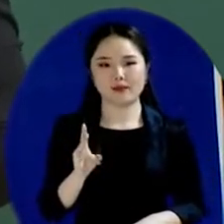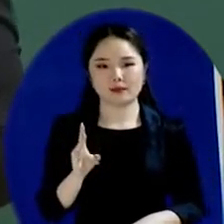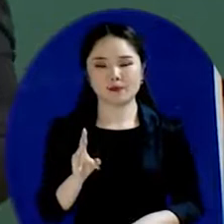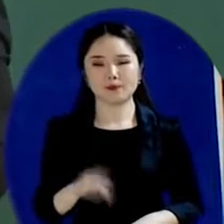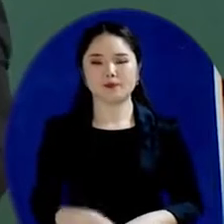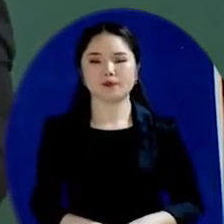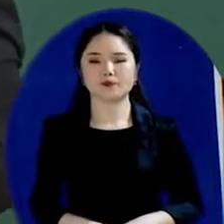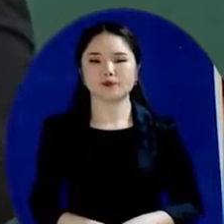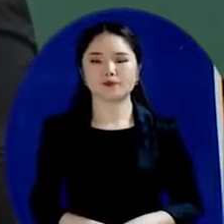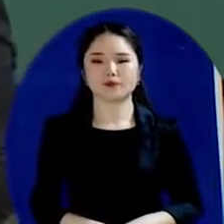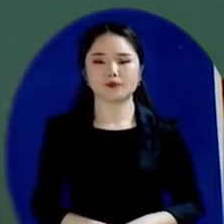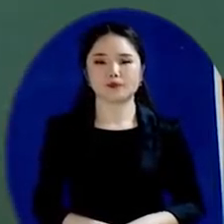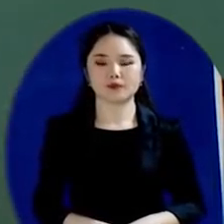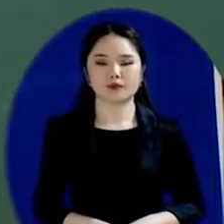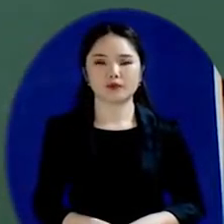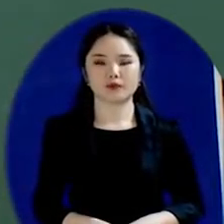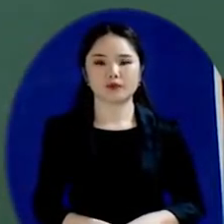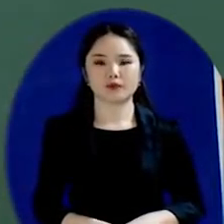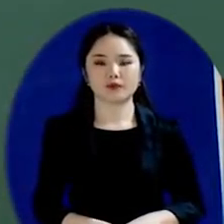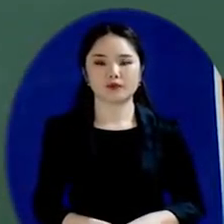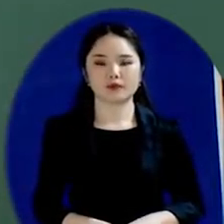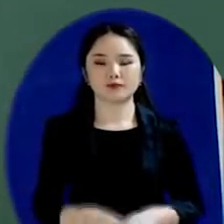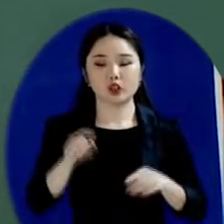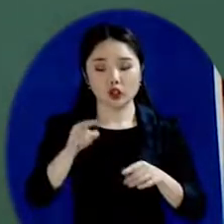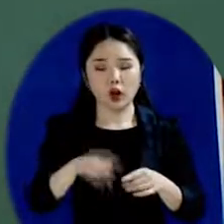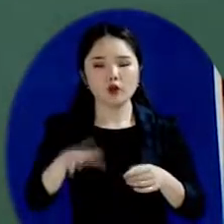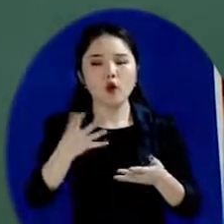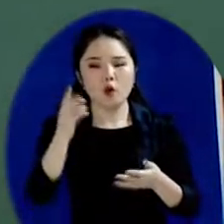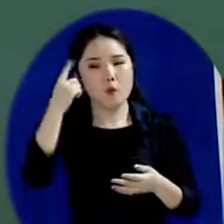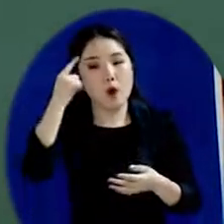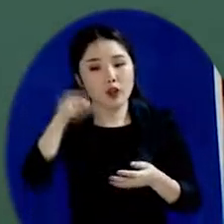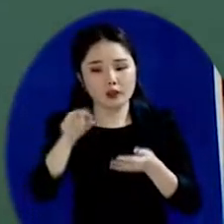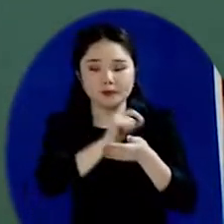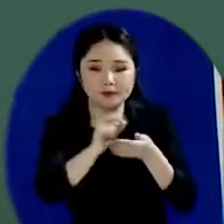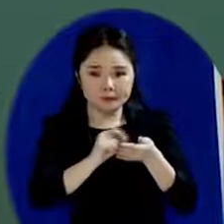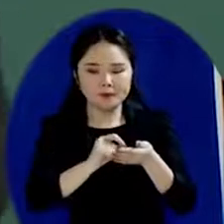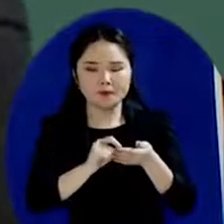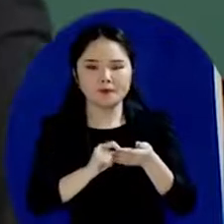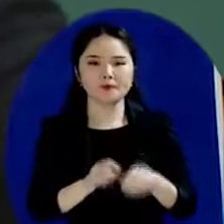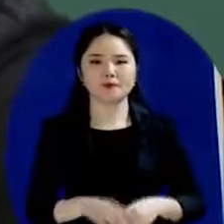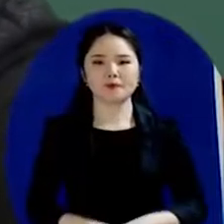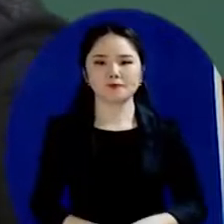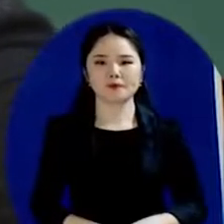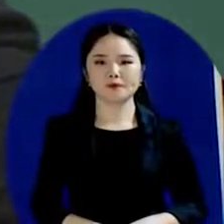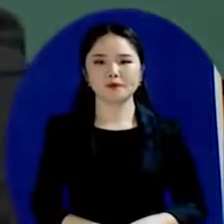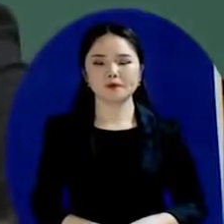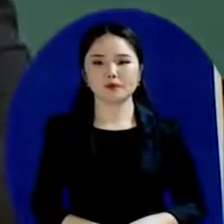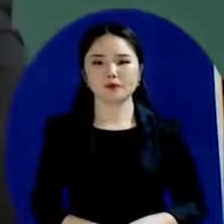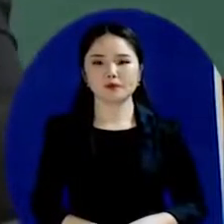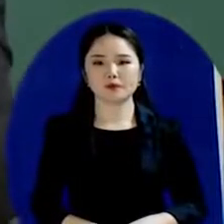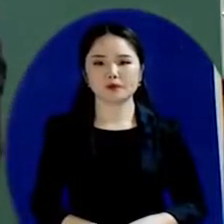За ингэж уншиж болох нь. За мөн одоо энэ дээр бүгдээрээ бодлого зохиож асуулт тавьж бодцгоё.